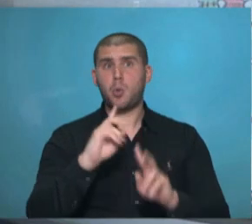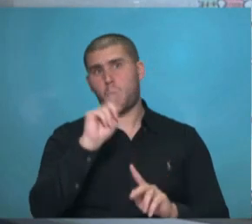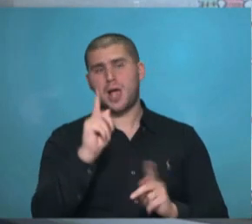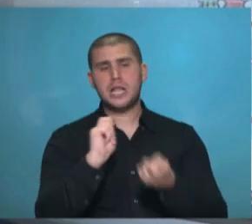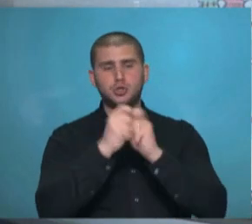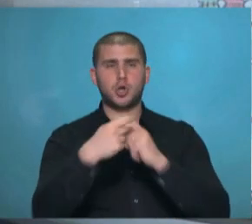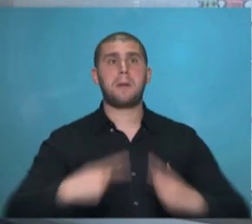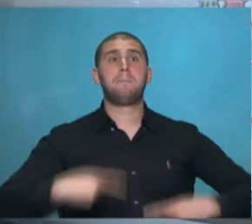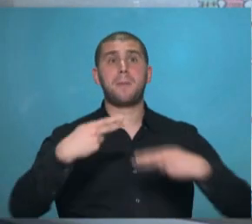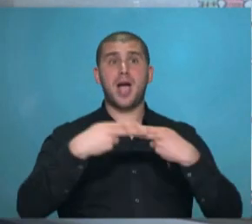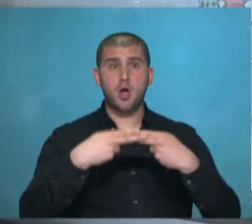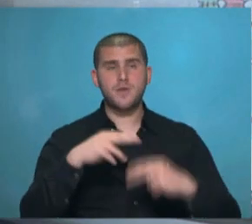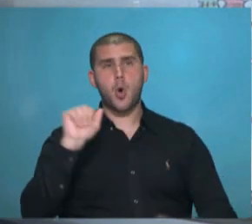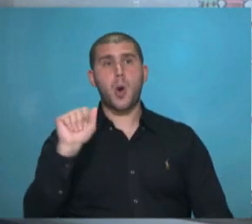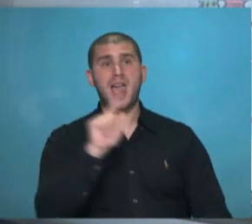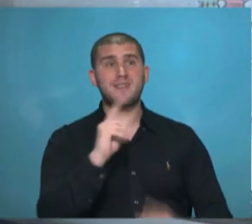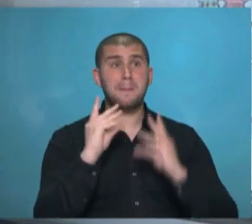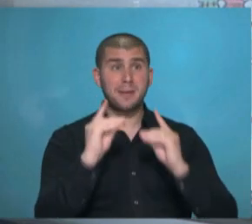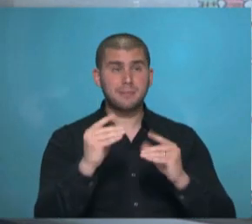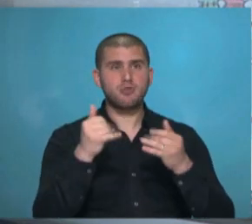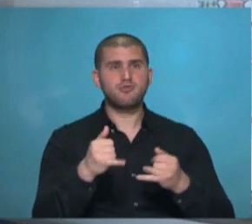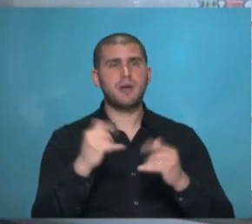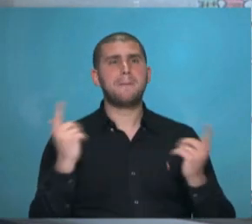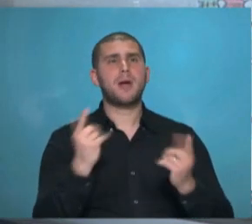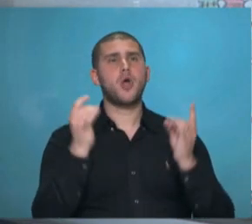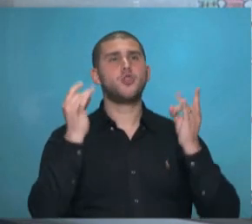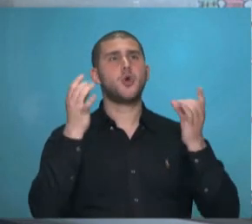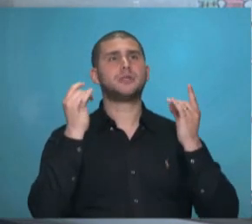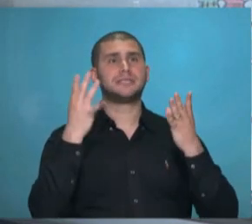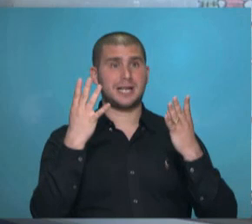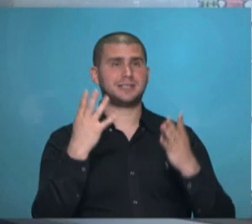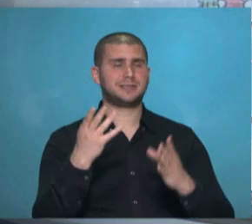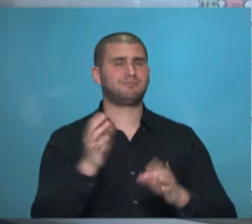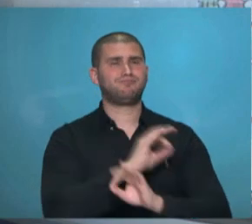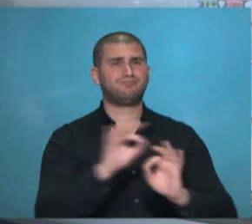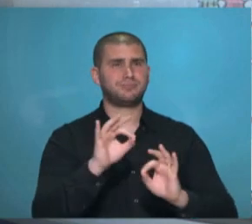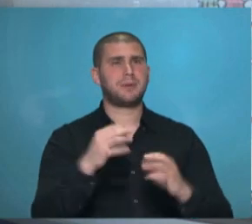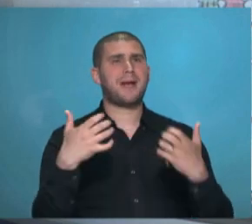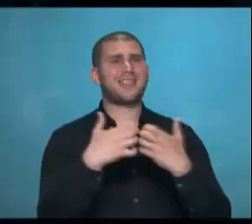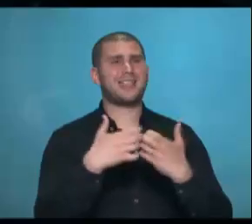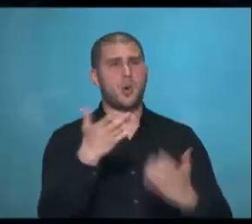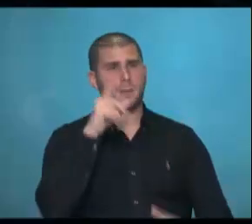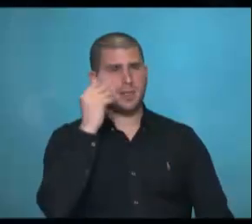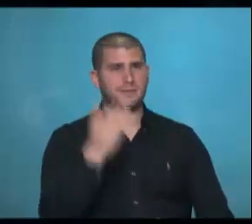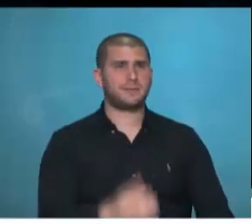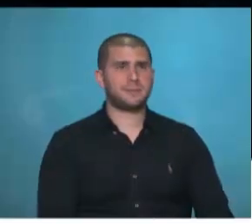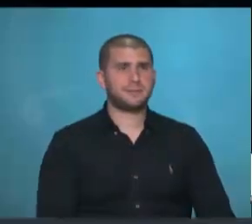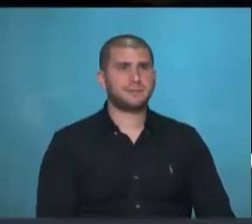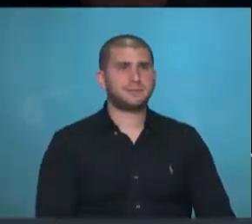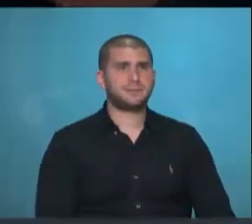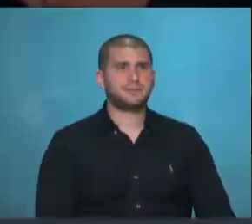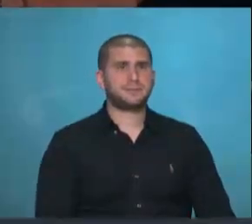ביממה הקרובה. אורי לוי בדרכים, הפעם באירוע הנוצץ והעשוי היטב בגני התערוכה.